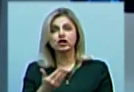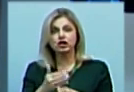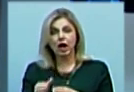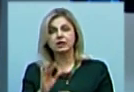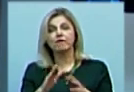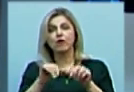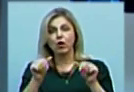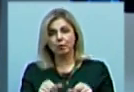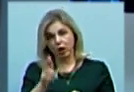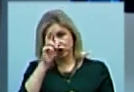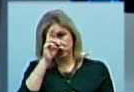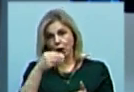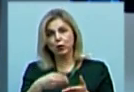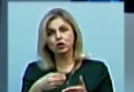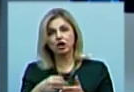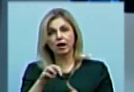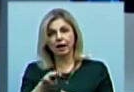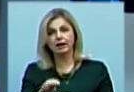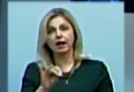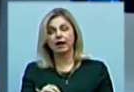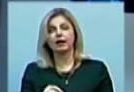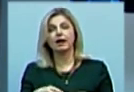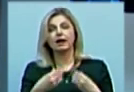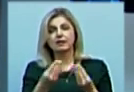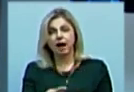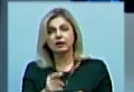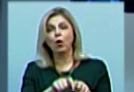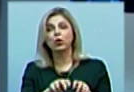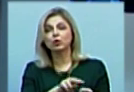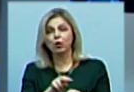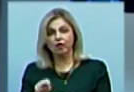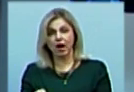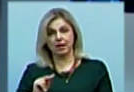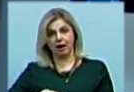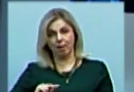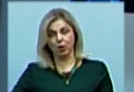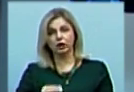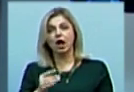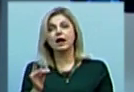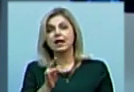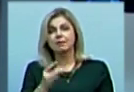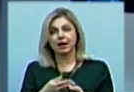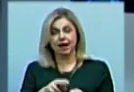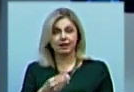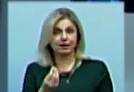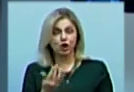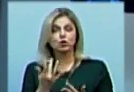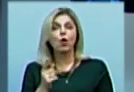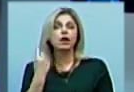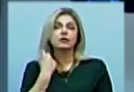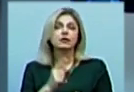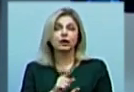державного бюджету і надати про їх працю контролювати розділ цих коштів. Скільки